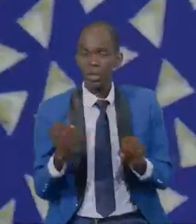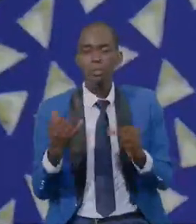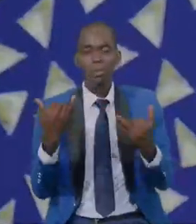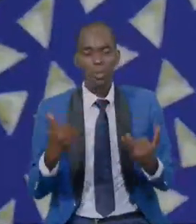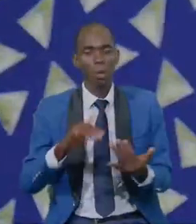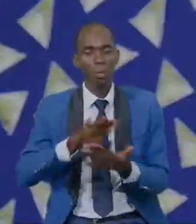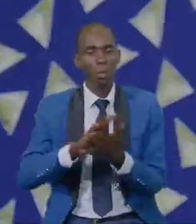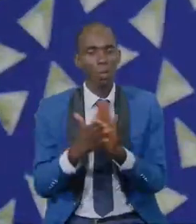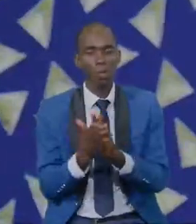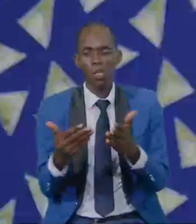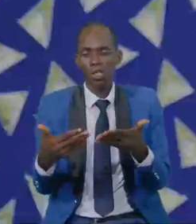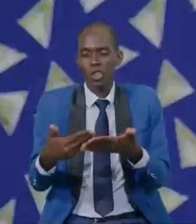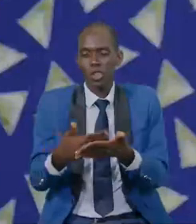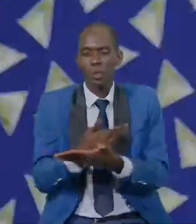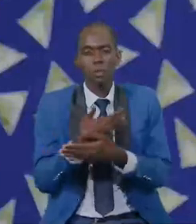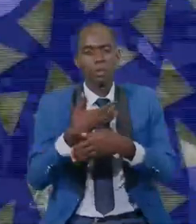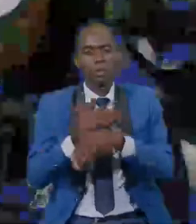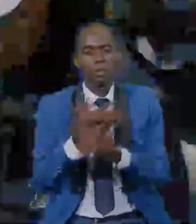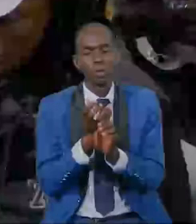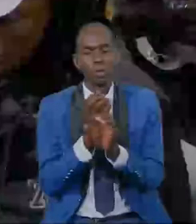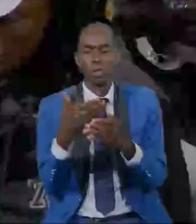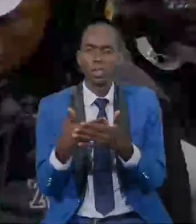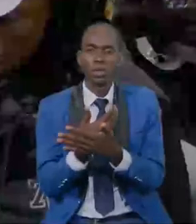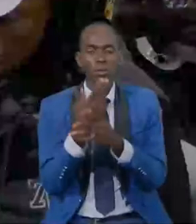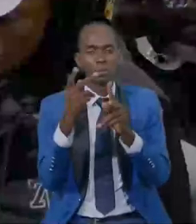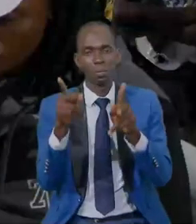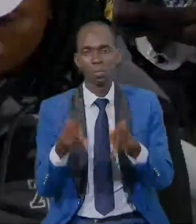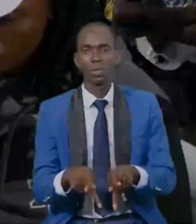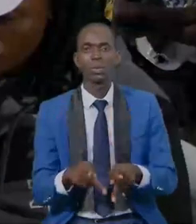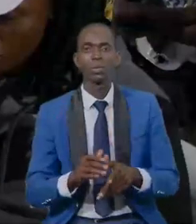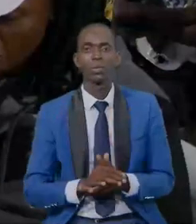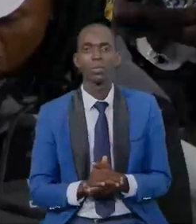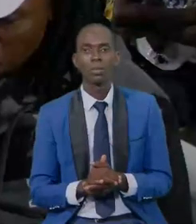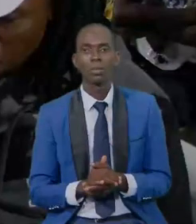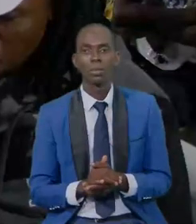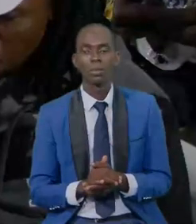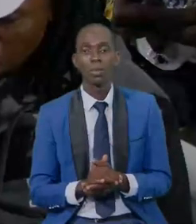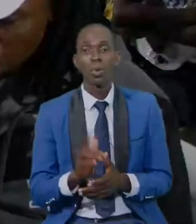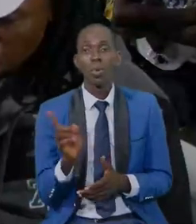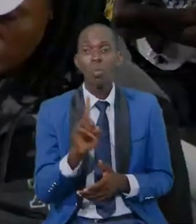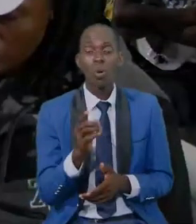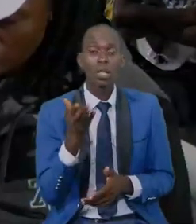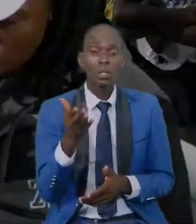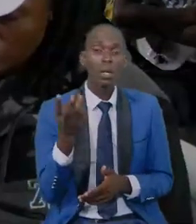Si quelqu'un est en Christ et il est sauvé, il devient une nouvelle créature.